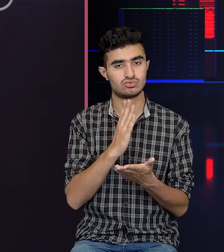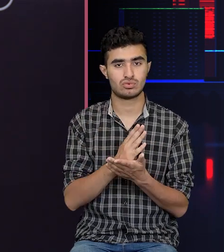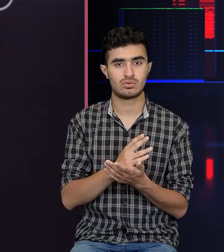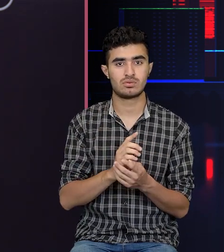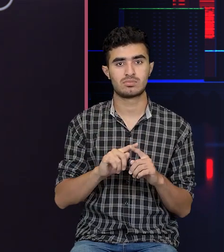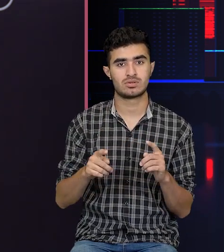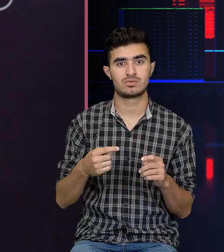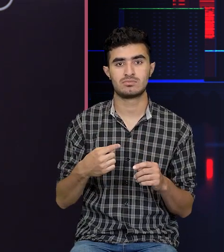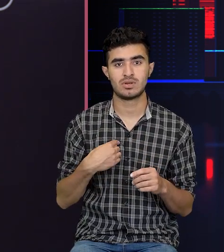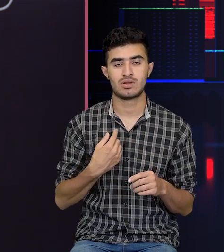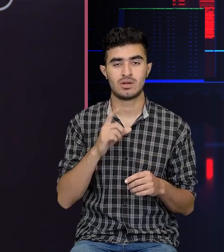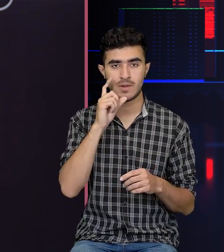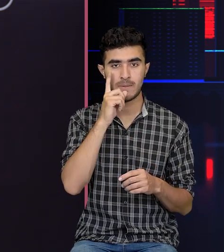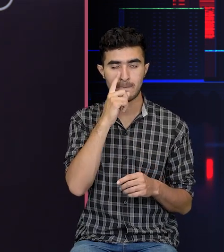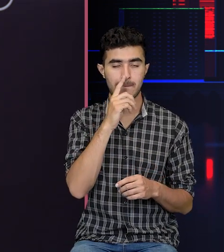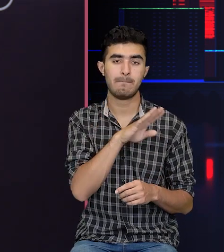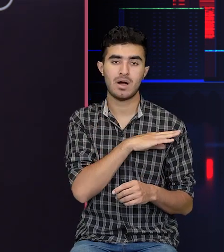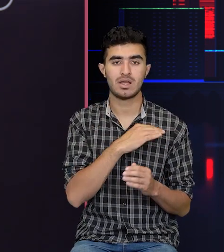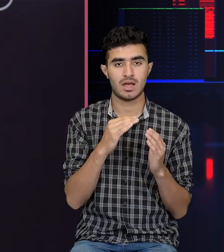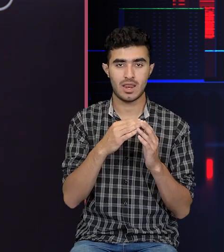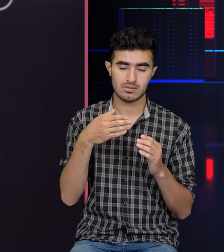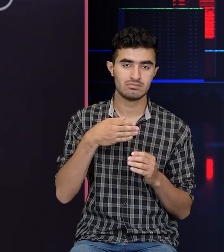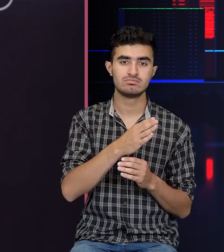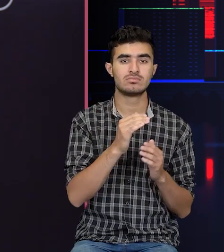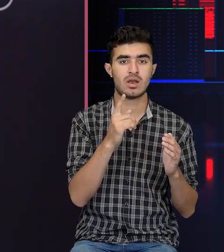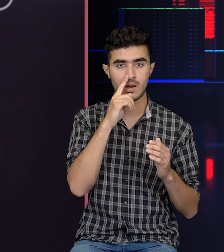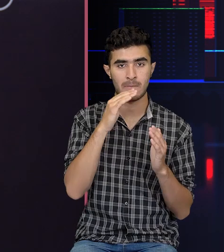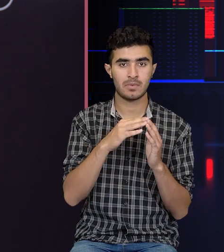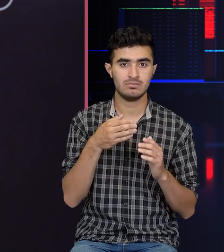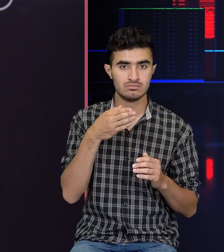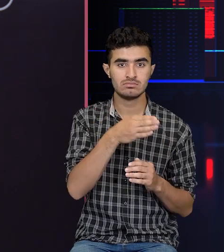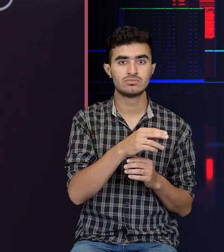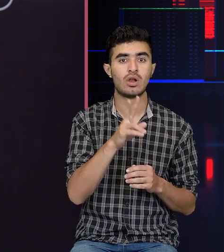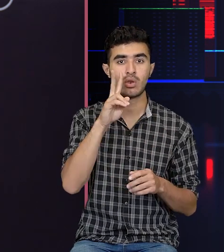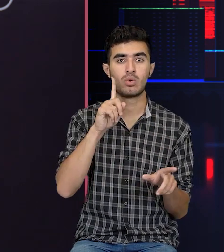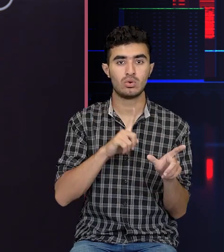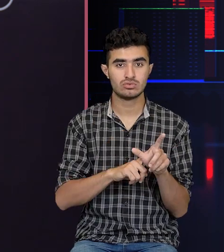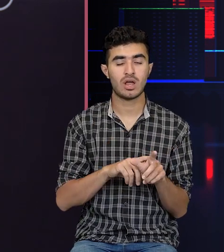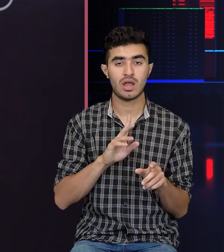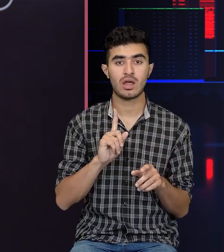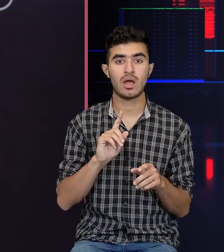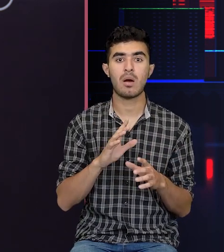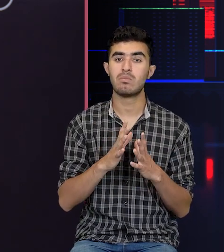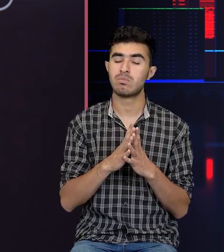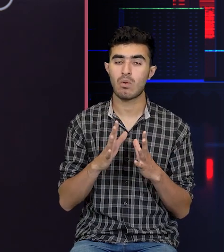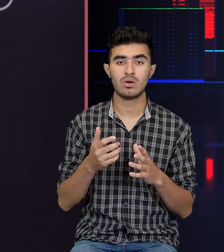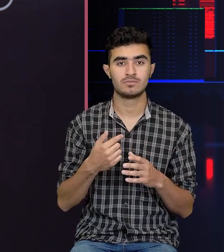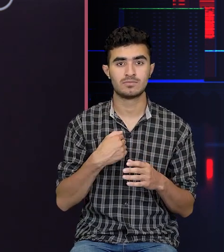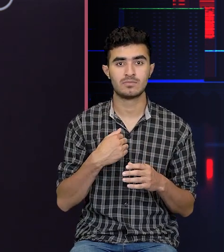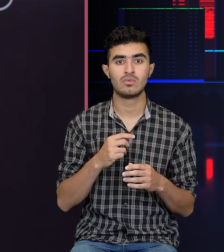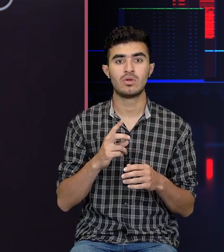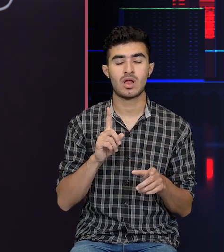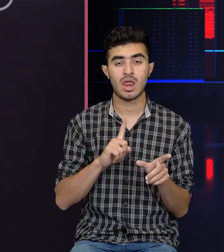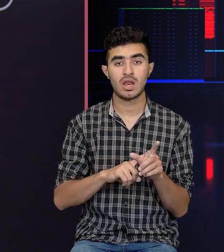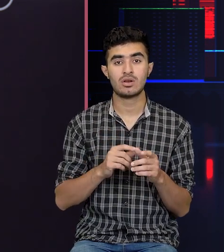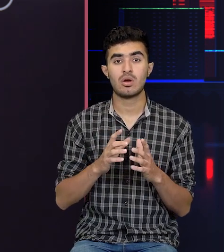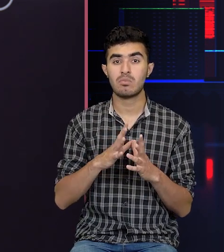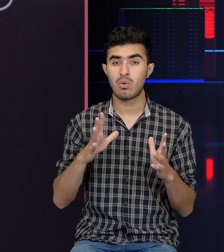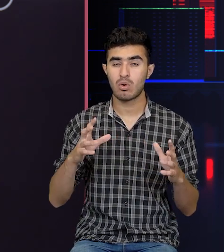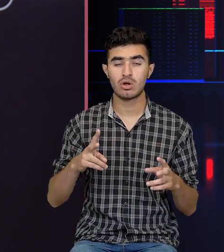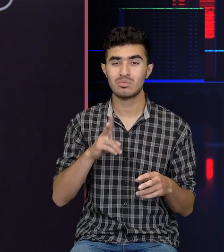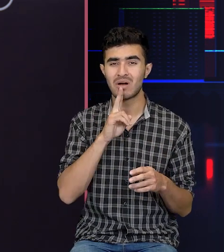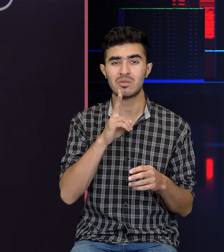साथ गलत नहीं होगा, मेरा ईमान है। और मैंने कभी किसी के साथ इतना बुरा नहीं किया था, और मुझे उम्मीद थी कि अल्लाह ताला मेरे साथ कुछ अच्छा